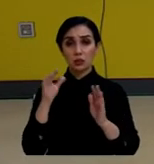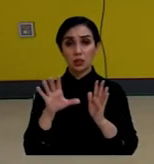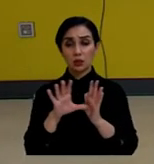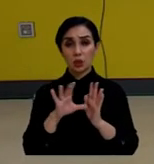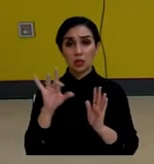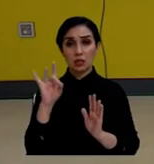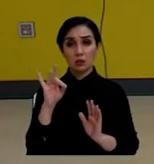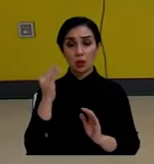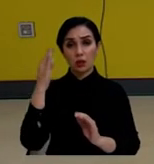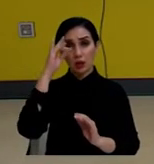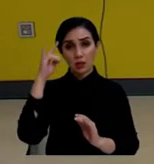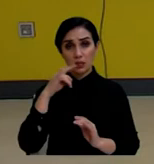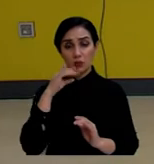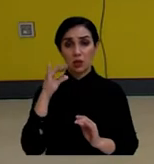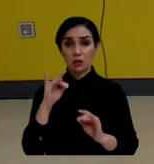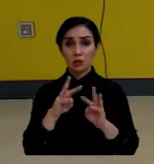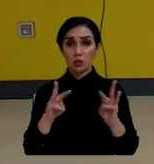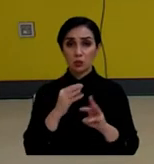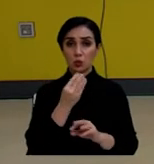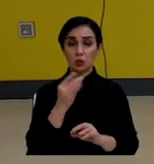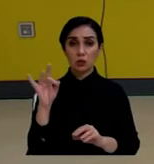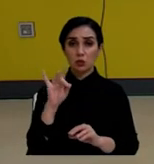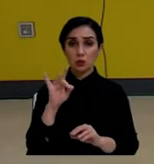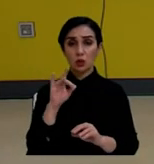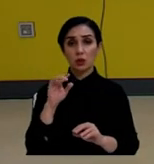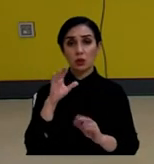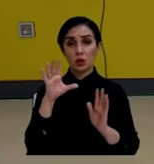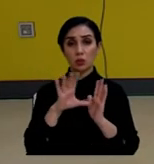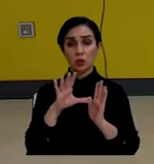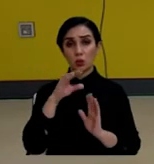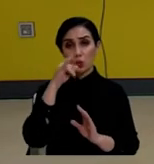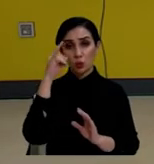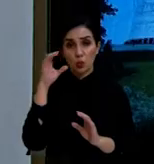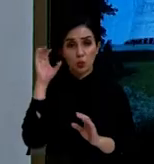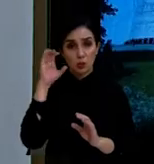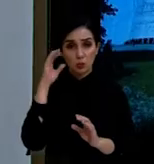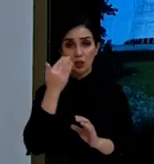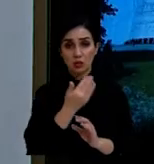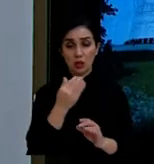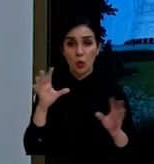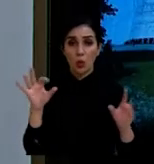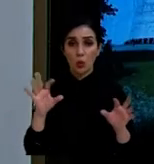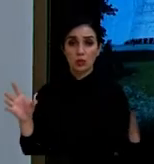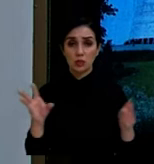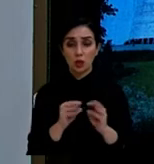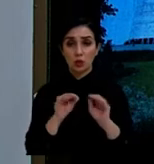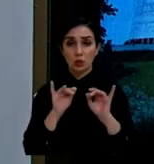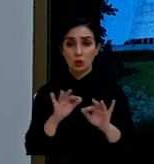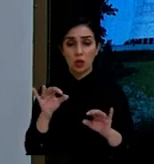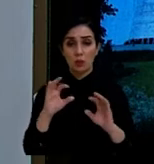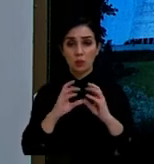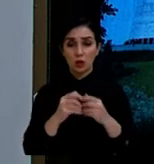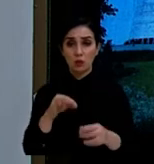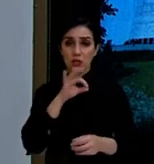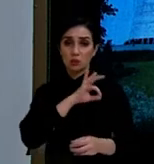энергетики Республики Казахстан и Министерством Республики энергетики Узбекистана по сотрудничеству в области